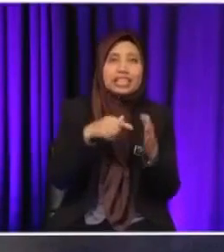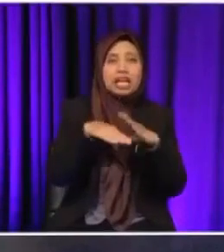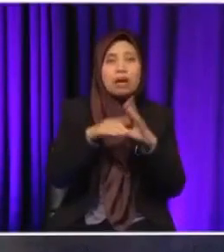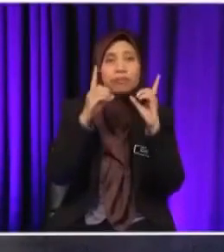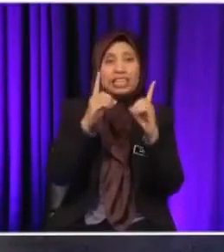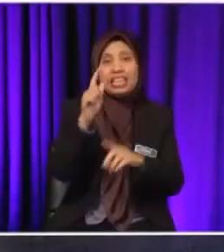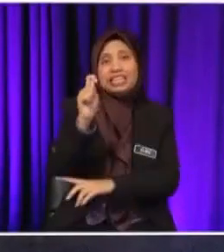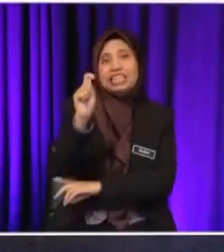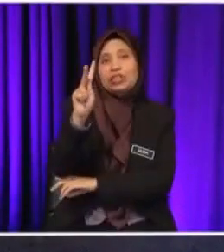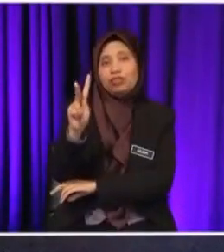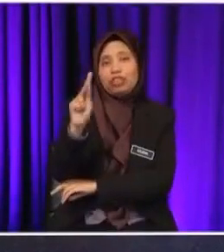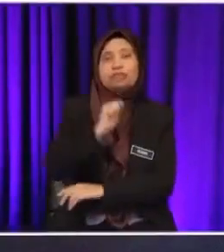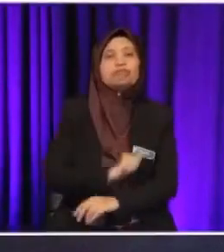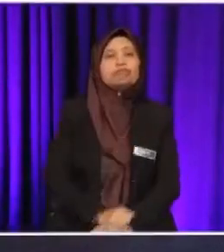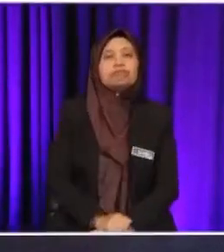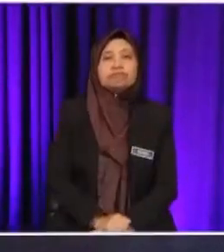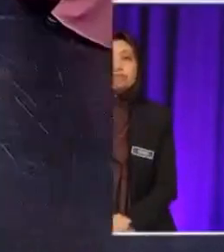dalam Didik TV KPM.